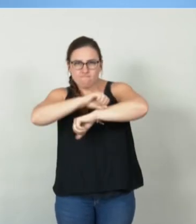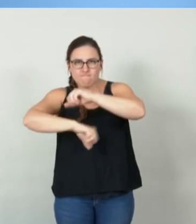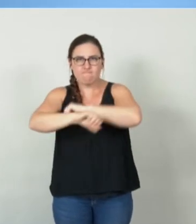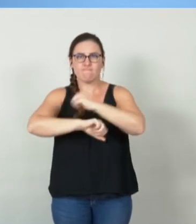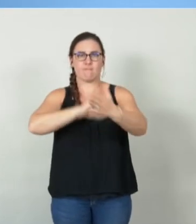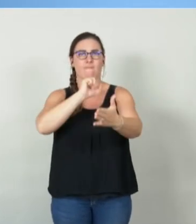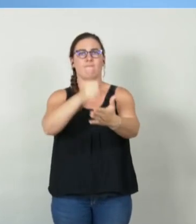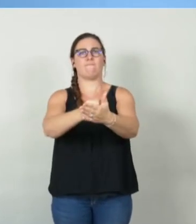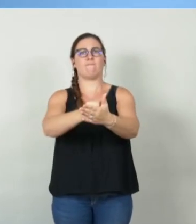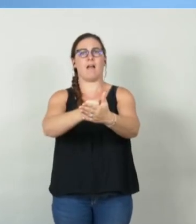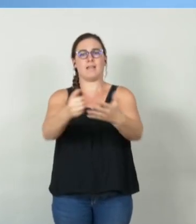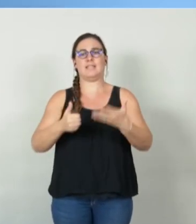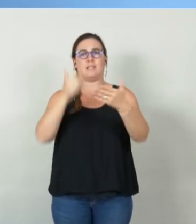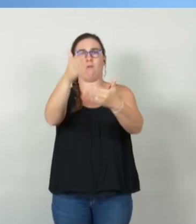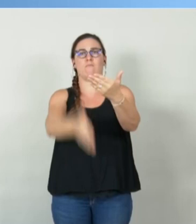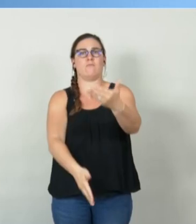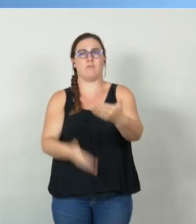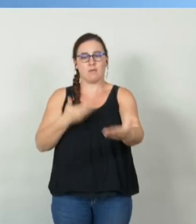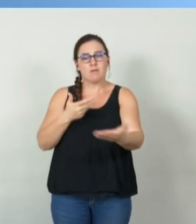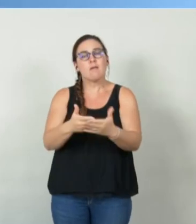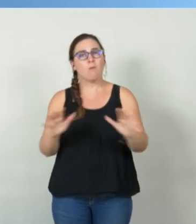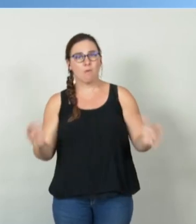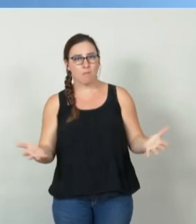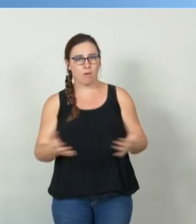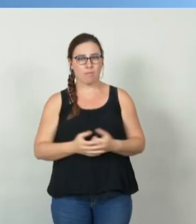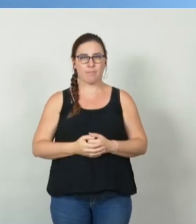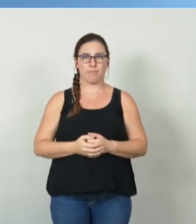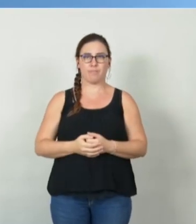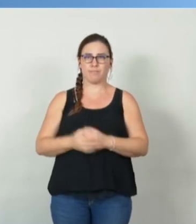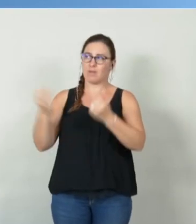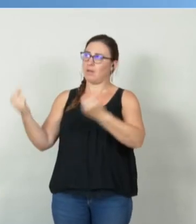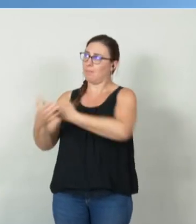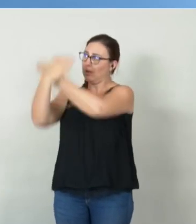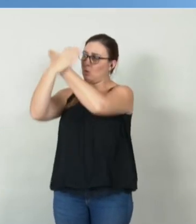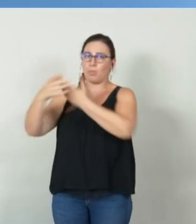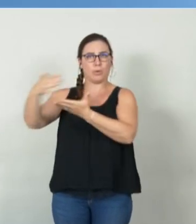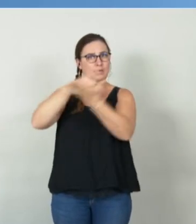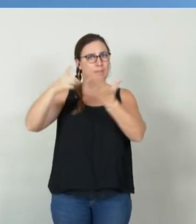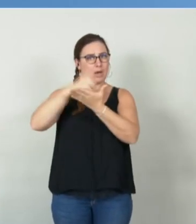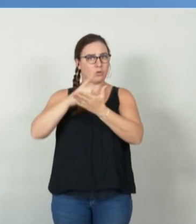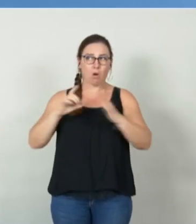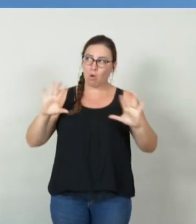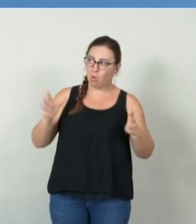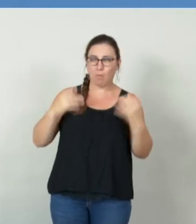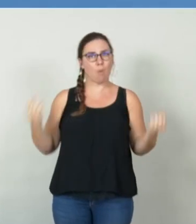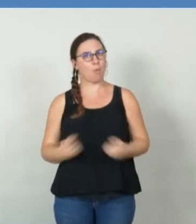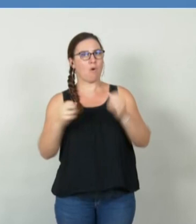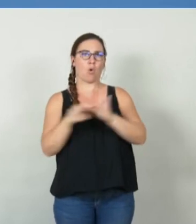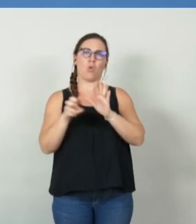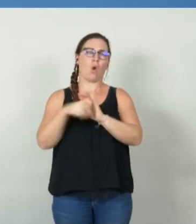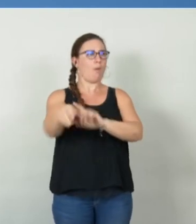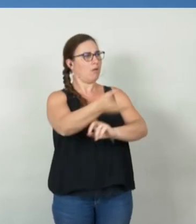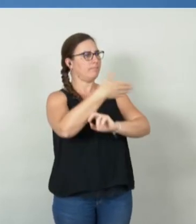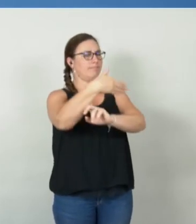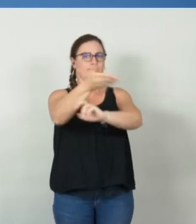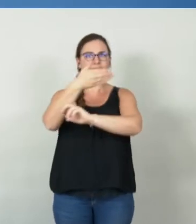la fin du mandat comment collectivement avec la Métro et le département allez-vous promouvoir notre territoire pour